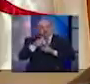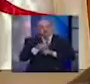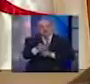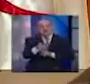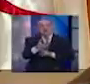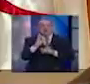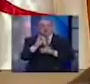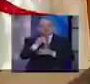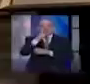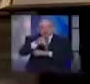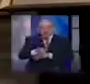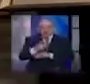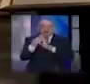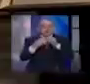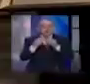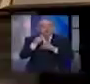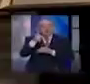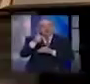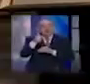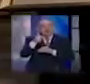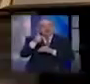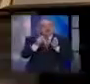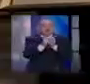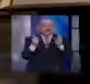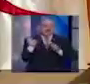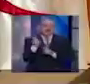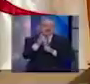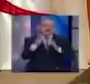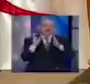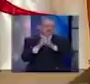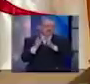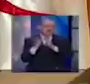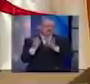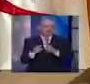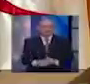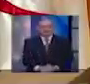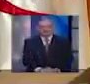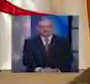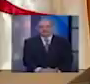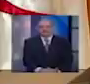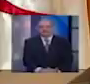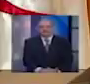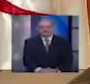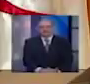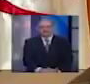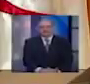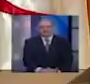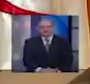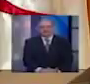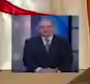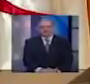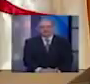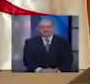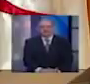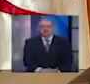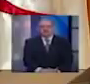ها تقولي نكملوا في هذه لا مانيير دو جيري سو بيي ستادير سوز استيمي لي بروبليم ريليغي لي سوز استيمي لي بروبليم